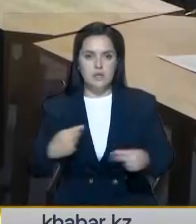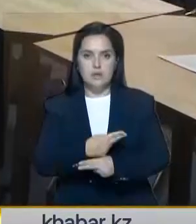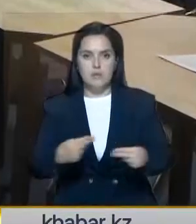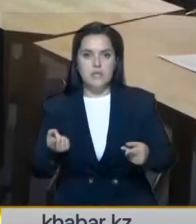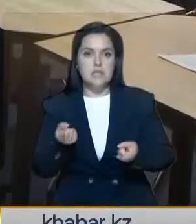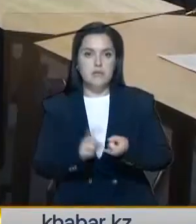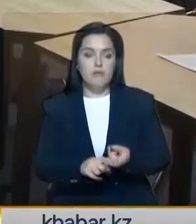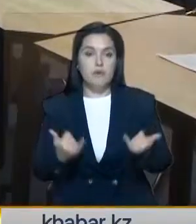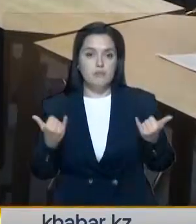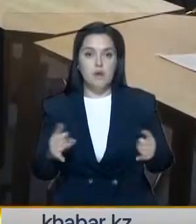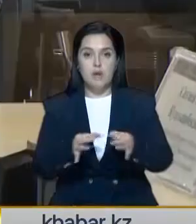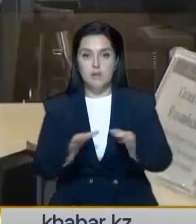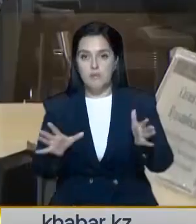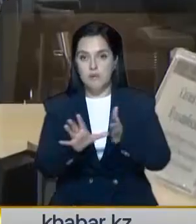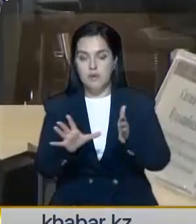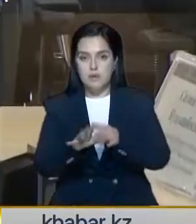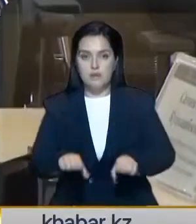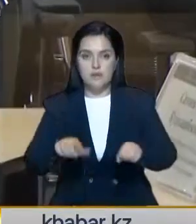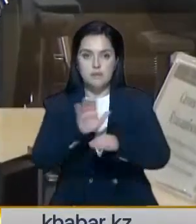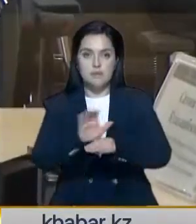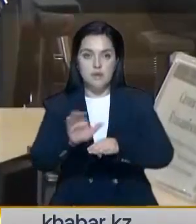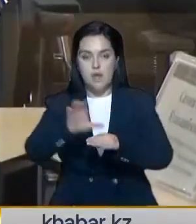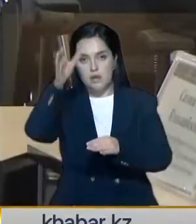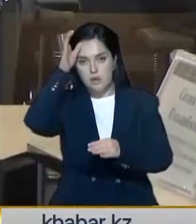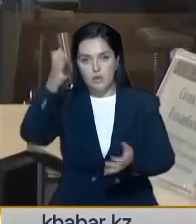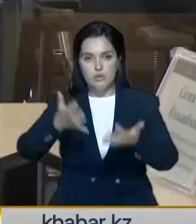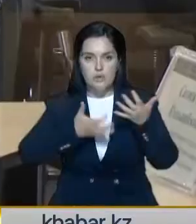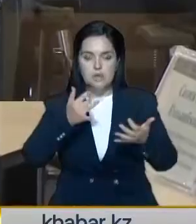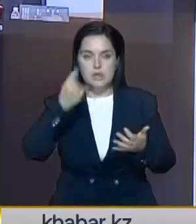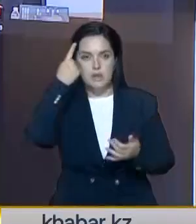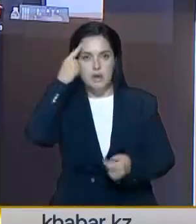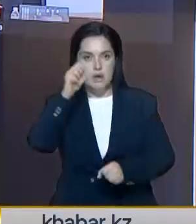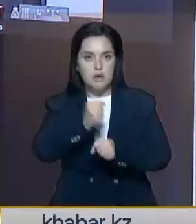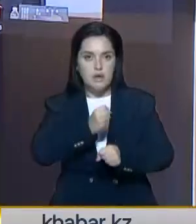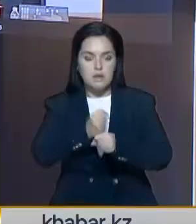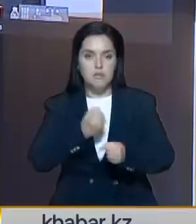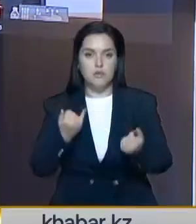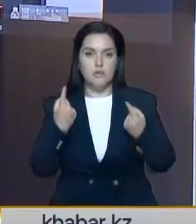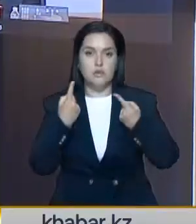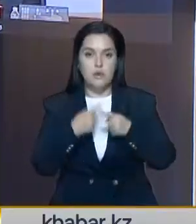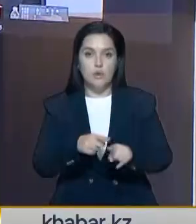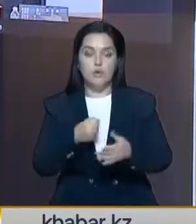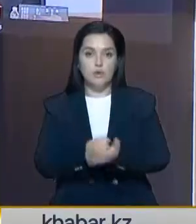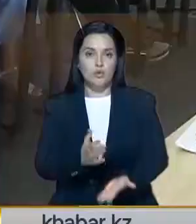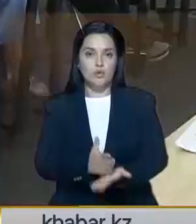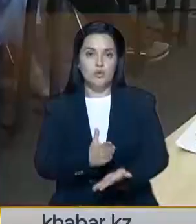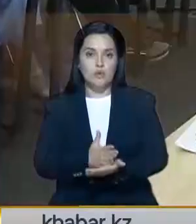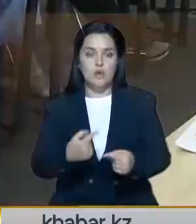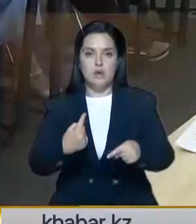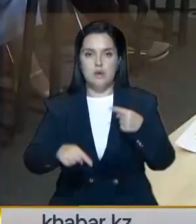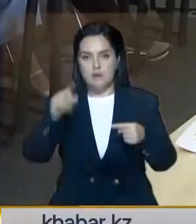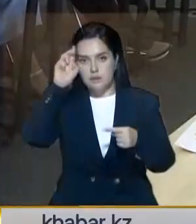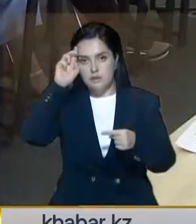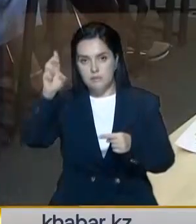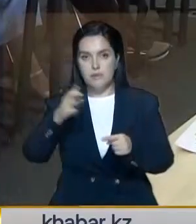различные темы, связанные с современной атомной энергетикой. От научных исследований и разработки современных технологий до существующих в